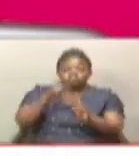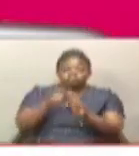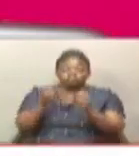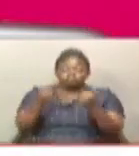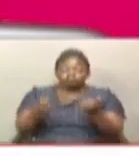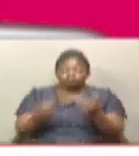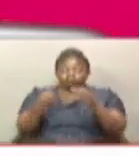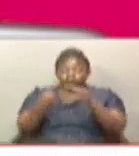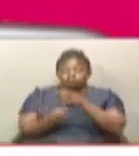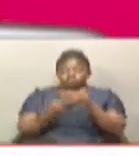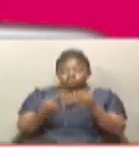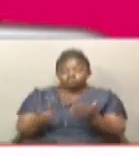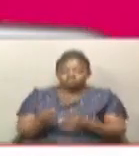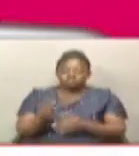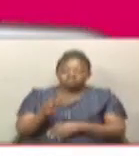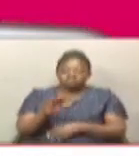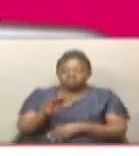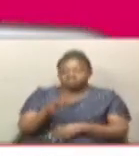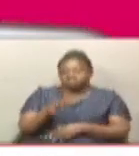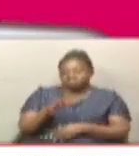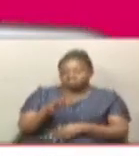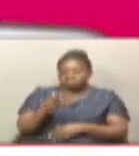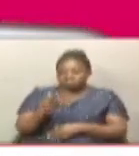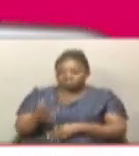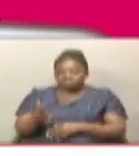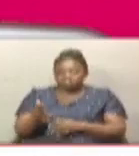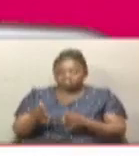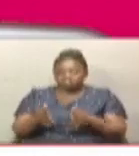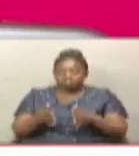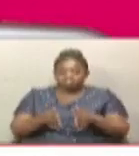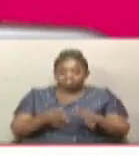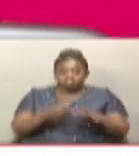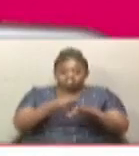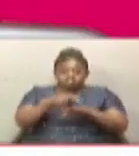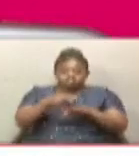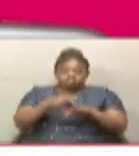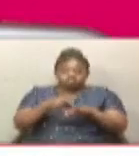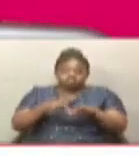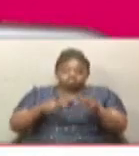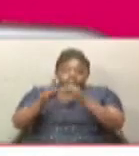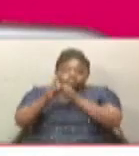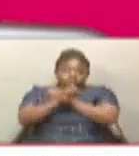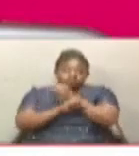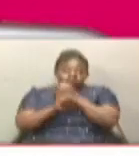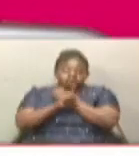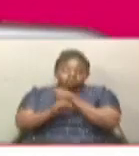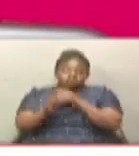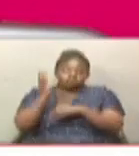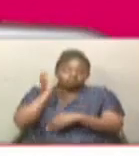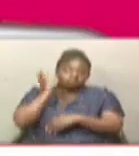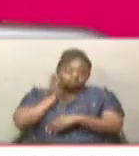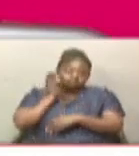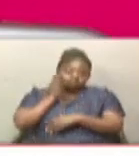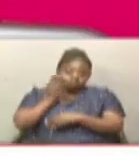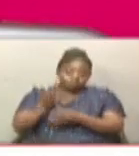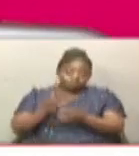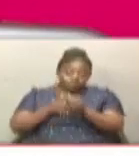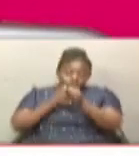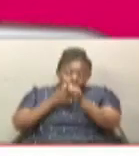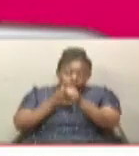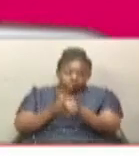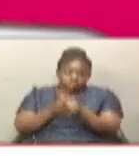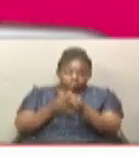Nokusakati embeera ekyali ya kimpowoze ku mwalo gw'essenyi mu disitulikiti ey'Ebuyikwe